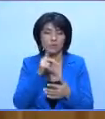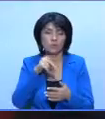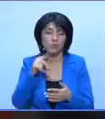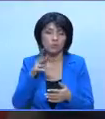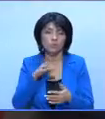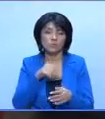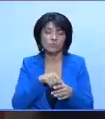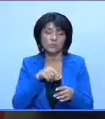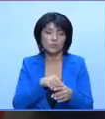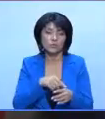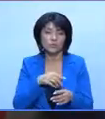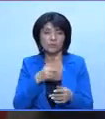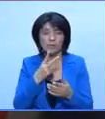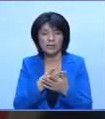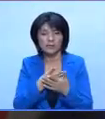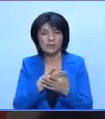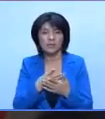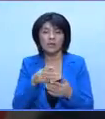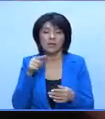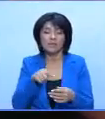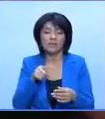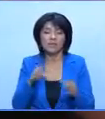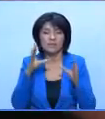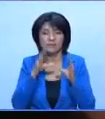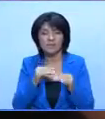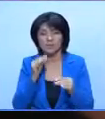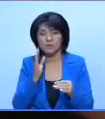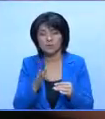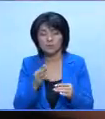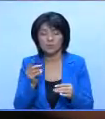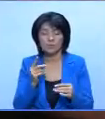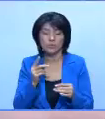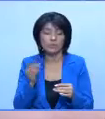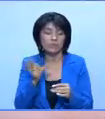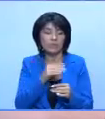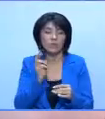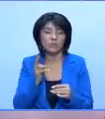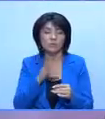сияқты. Осы кеште зағип жандар шараны ұйымдастырушыларға өз ризашылықтарын білдірді.